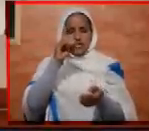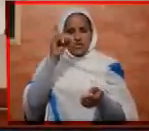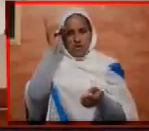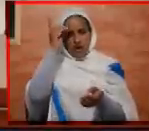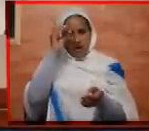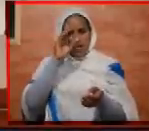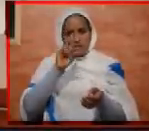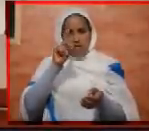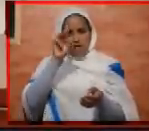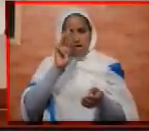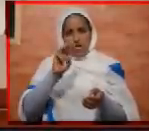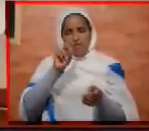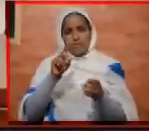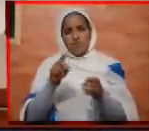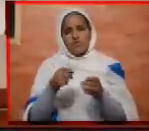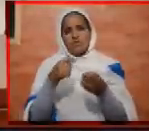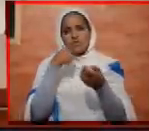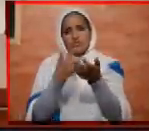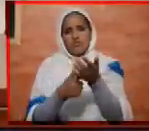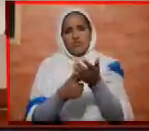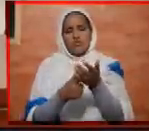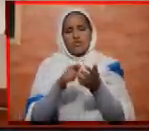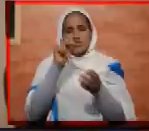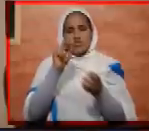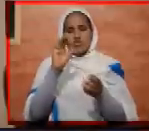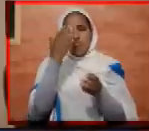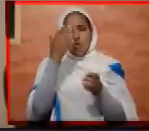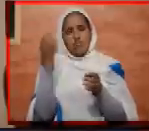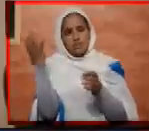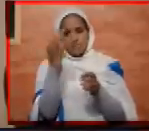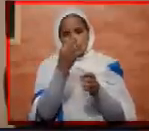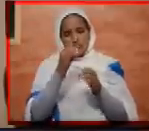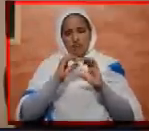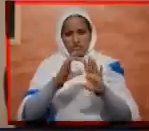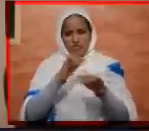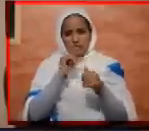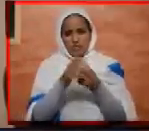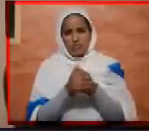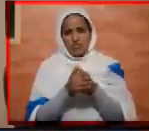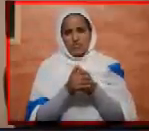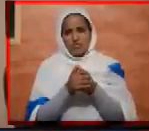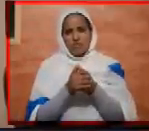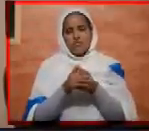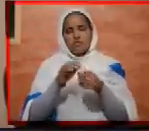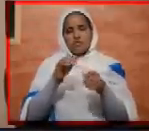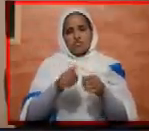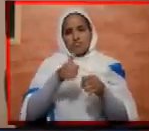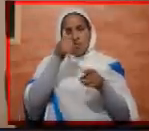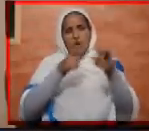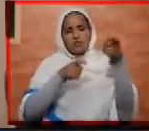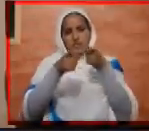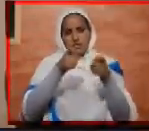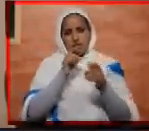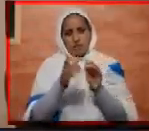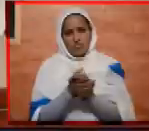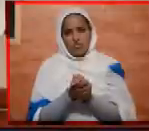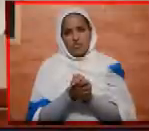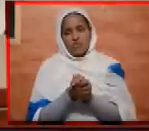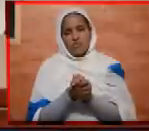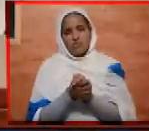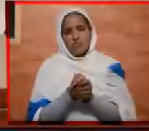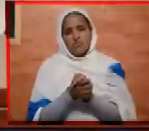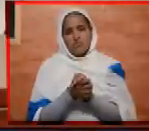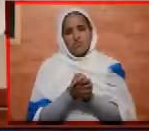በታሽቀይንት ወረዳ በቀበሌ 16 ከምትገኘው ርዕሰ አድባራት ወገዳማት ቅድስት